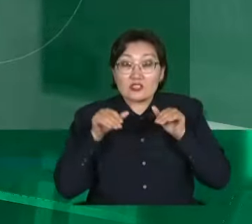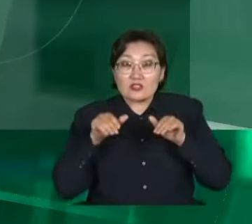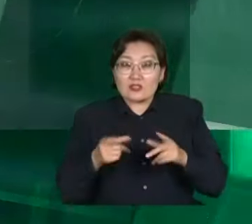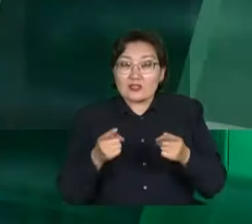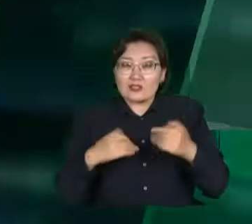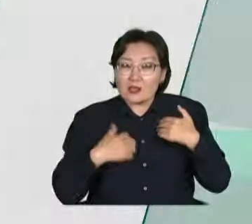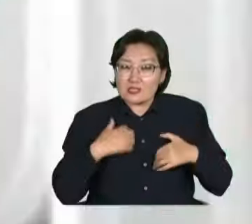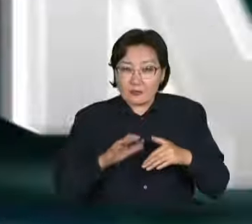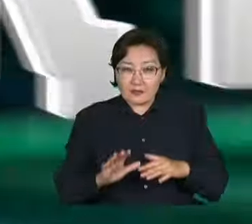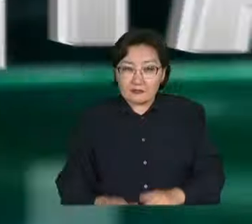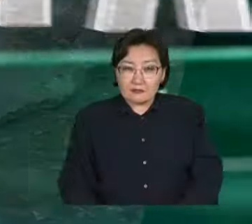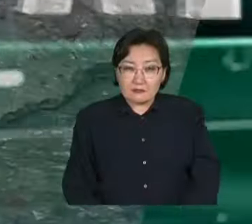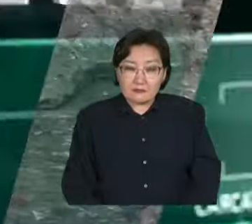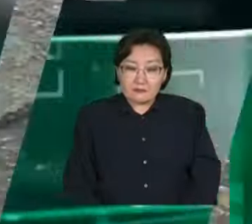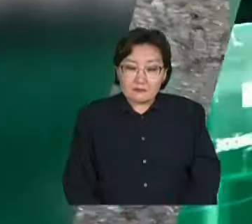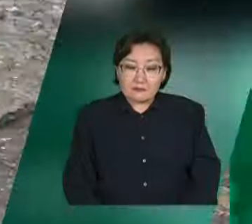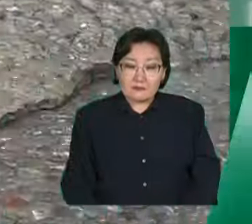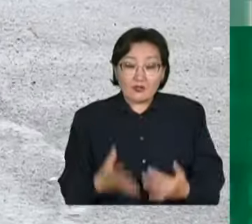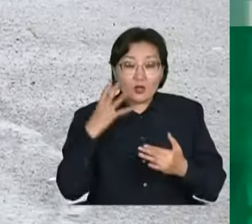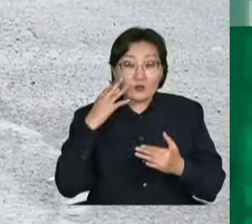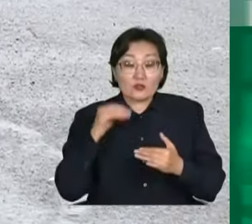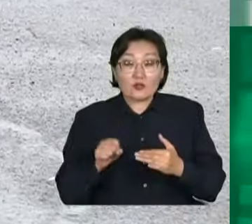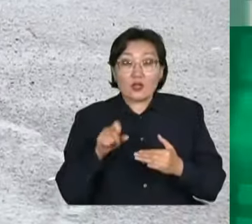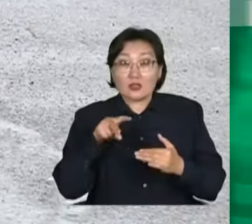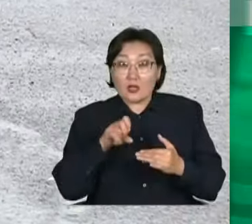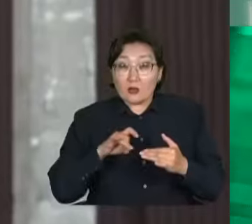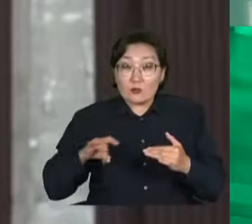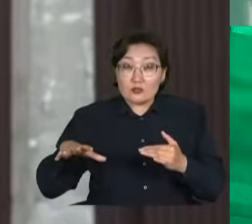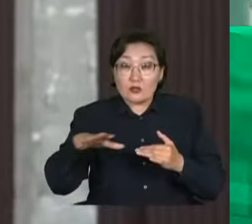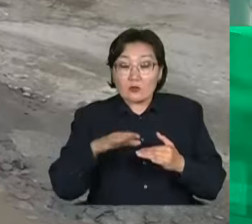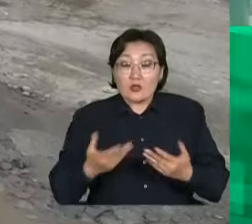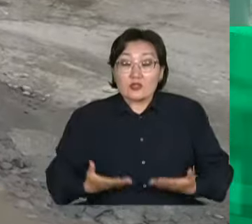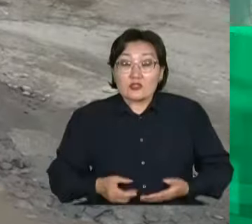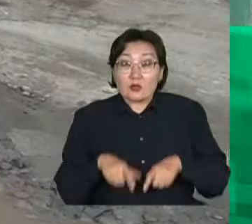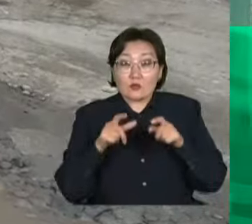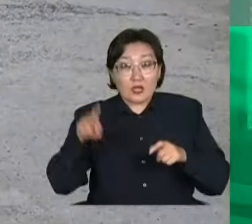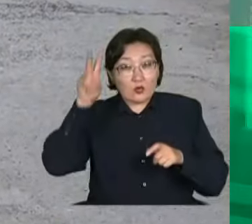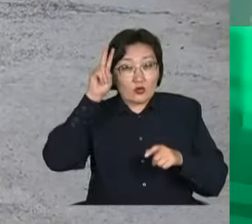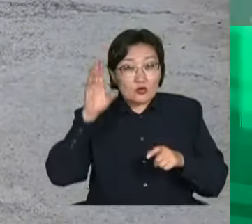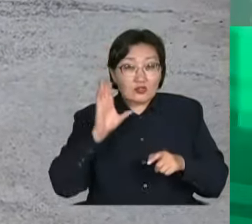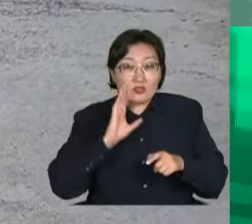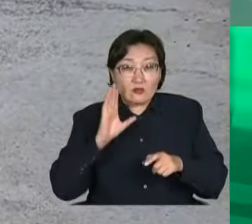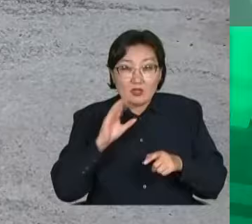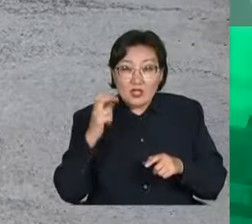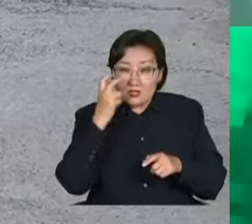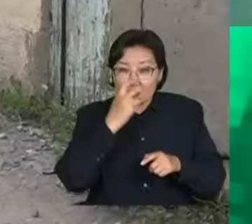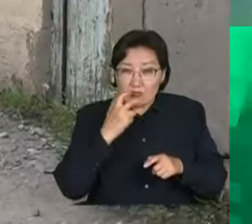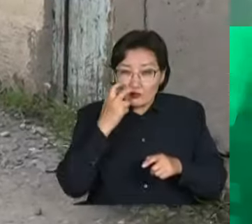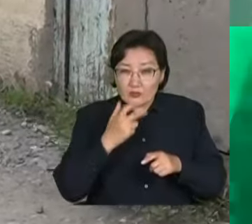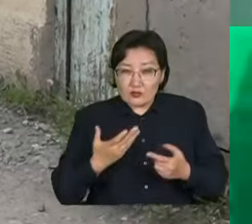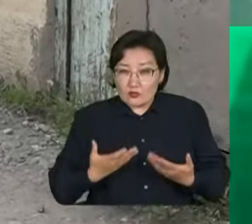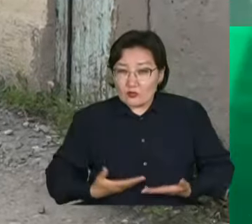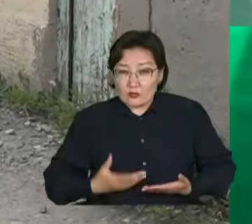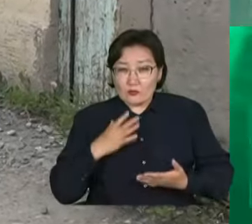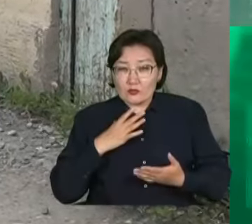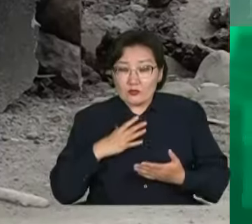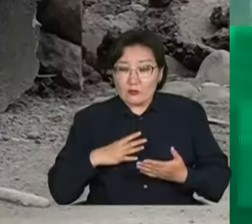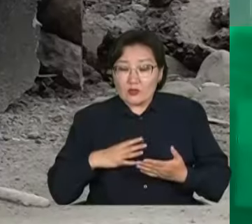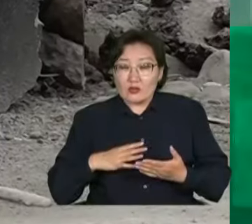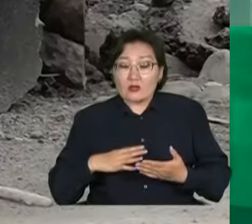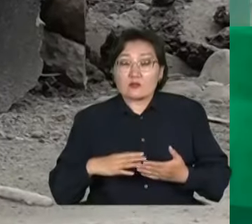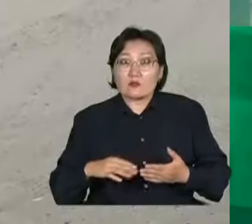неге асықпайды? Алматының Алатау ауданында тұрғындар кәріз суының қолаңсайысыне тұншығып отыр. Көпке